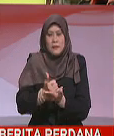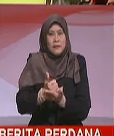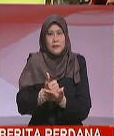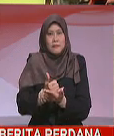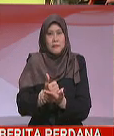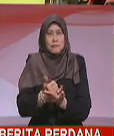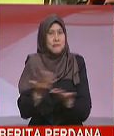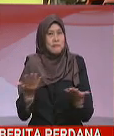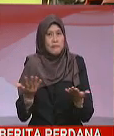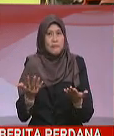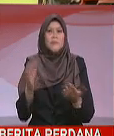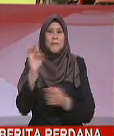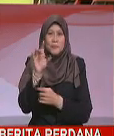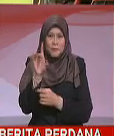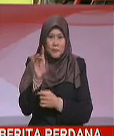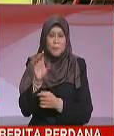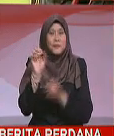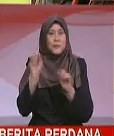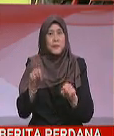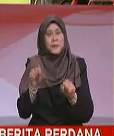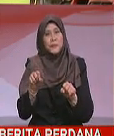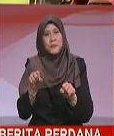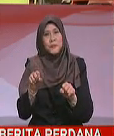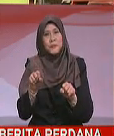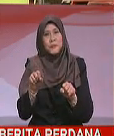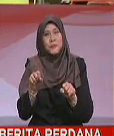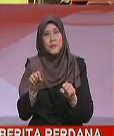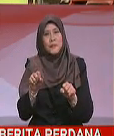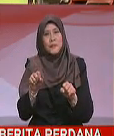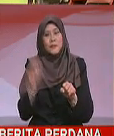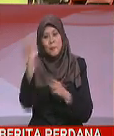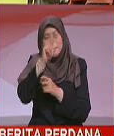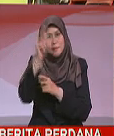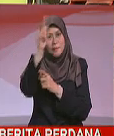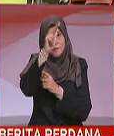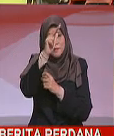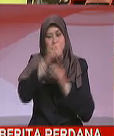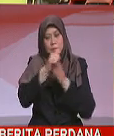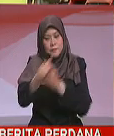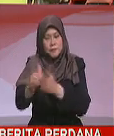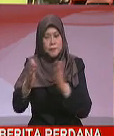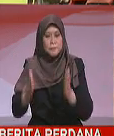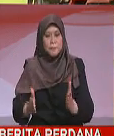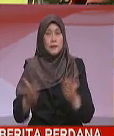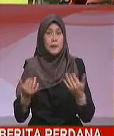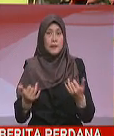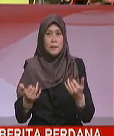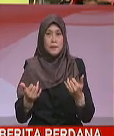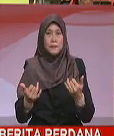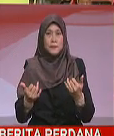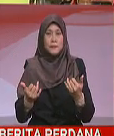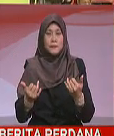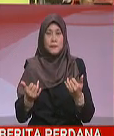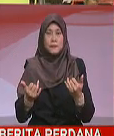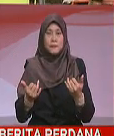kan. InsyaAllah lah, mudah-mudahan apa yang kerajaan dan pemimpin hari ini